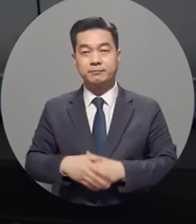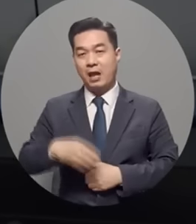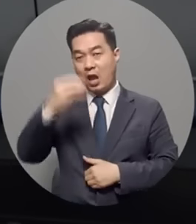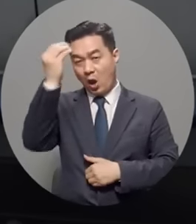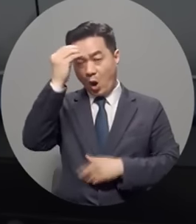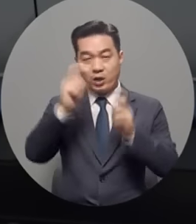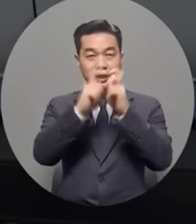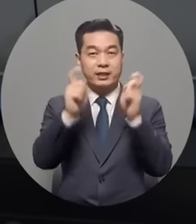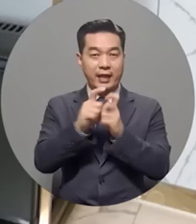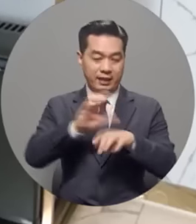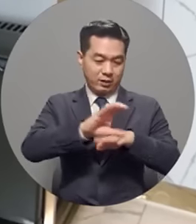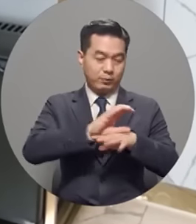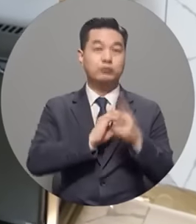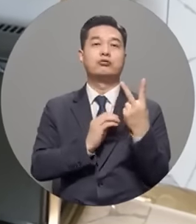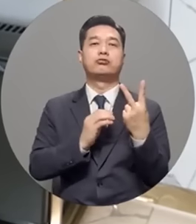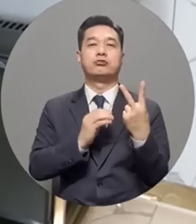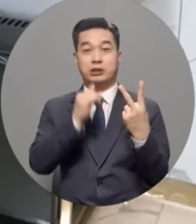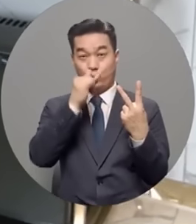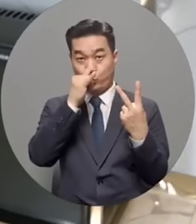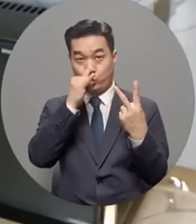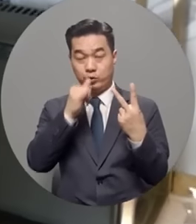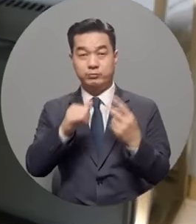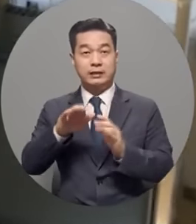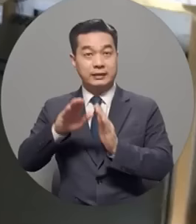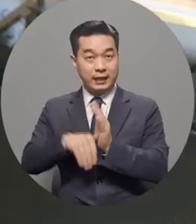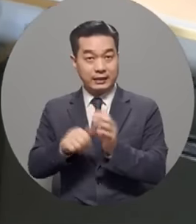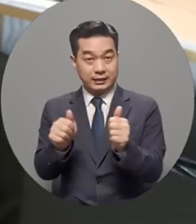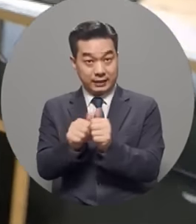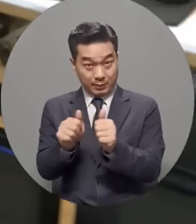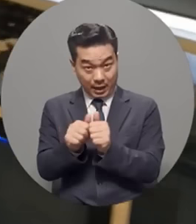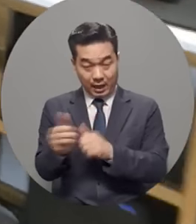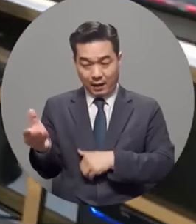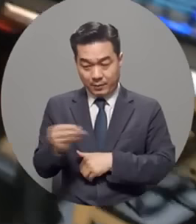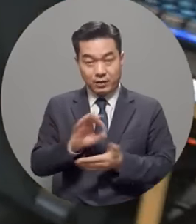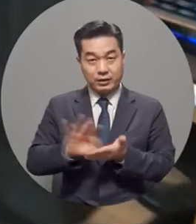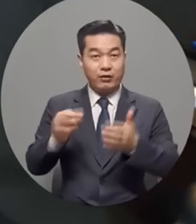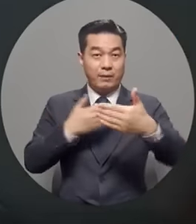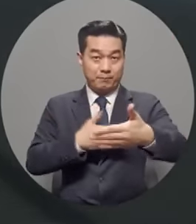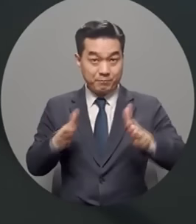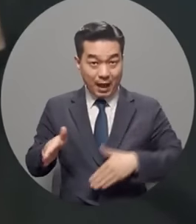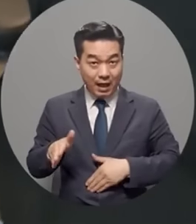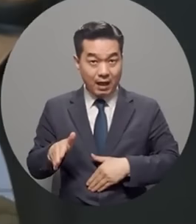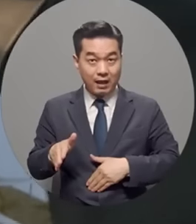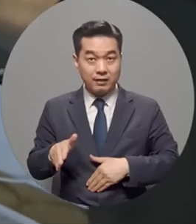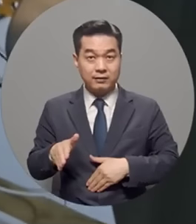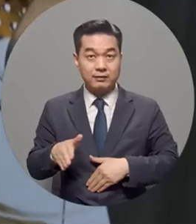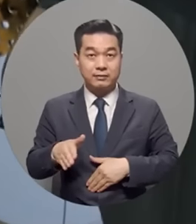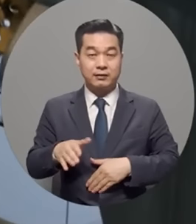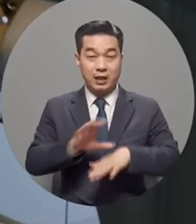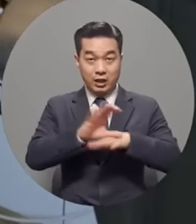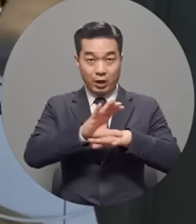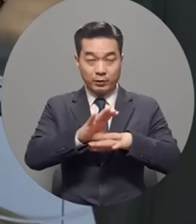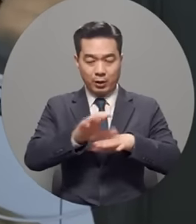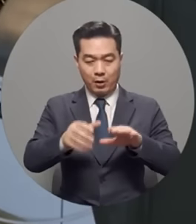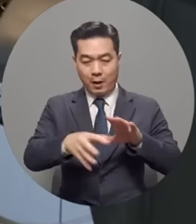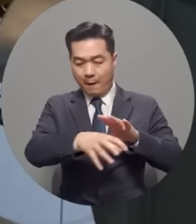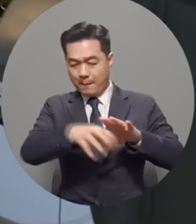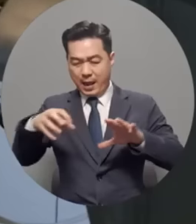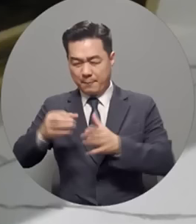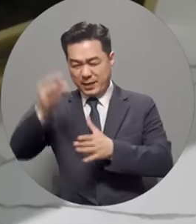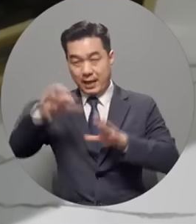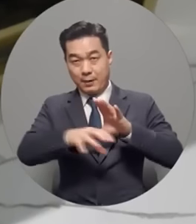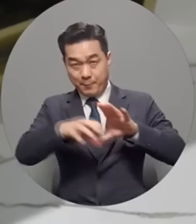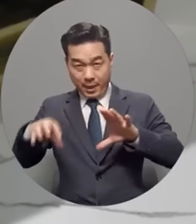대가 있었습니다 당시 남성이 빌린 객실입니다 남성은 고가의 그래픽 카드를 빼낸 뒤 저가 제품으로